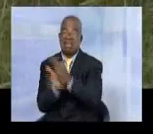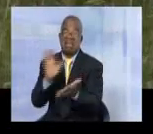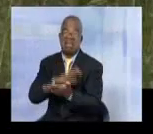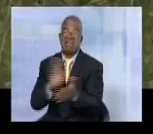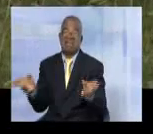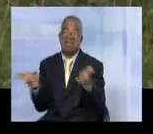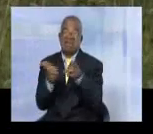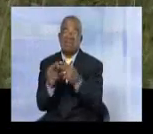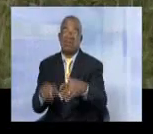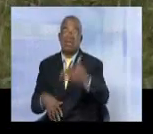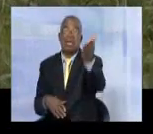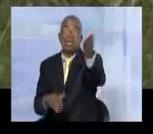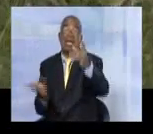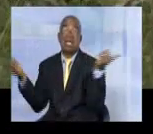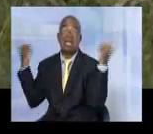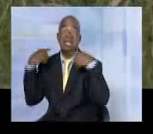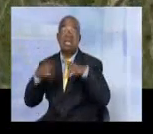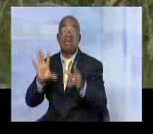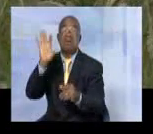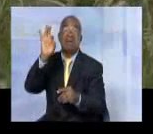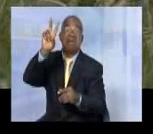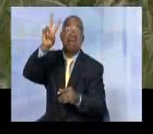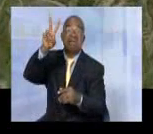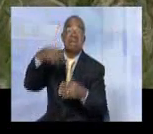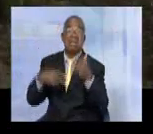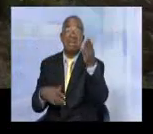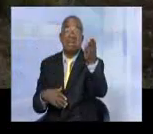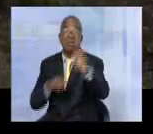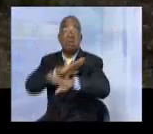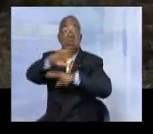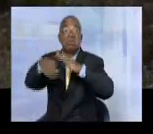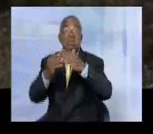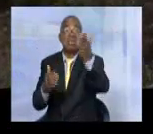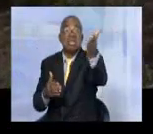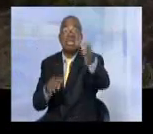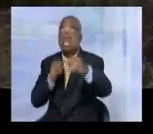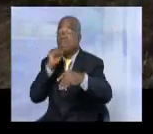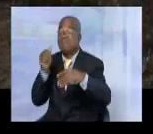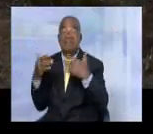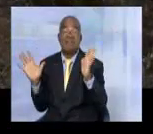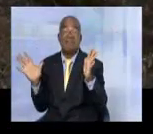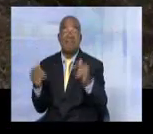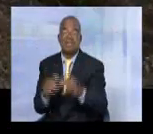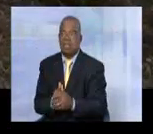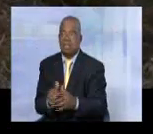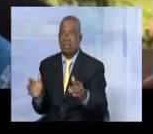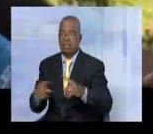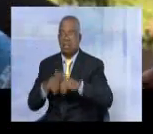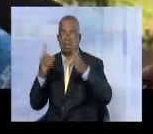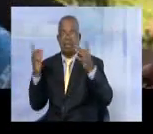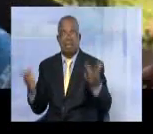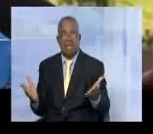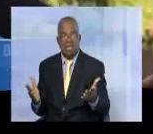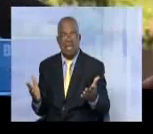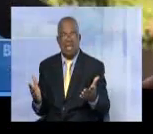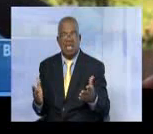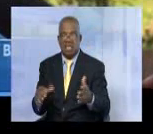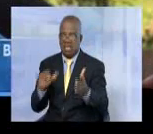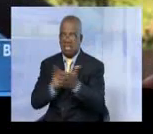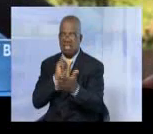autres bâtiments construits en 1992 attendent toujours leur achèvement. En attendant l'apport de l'État, le